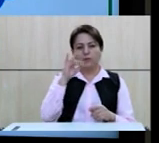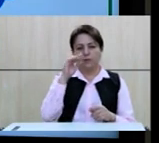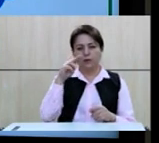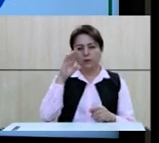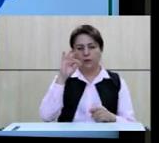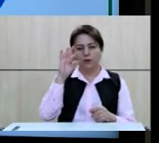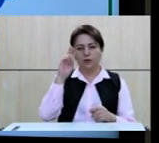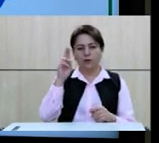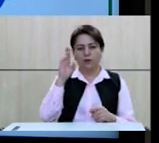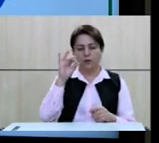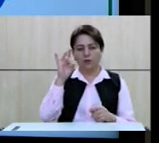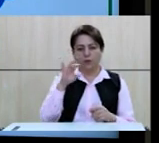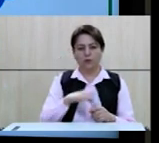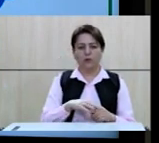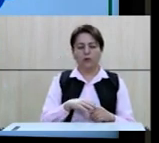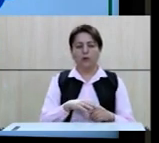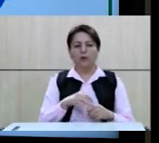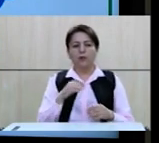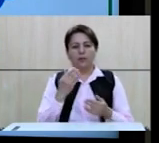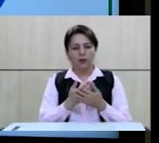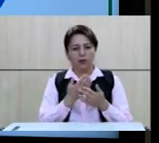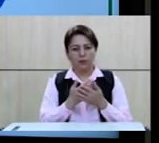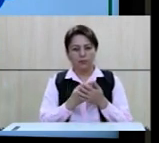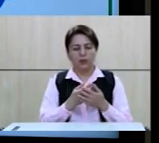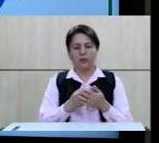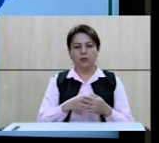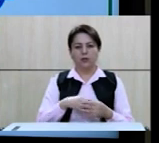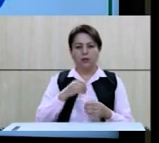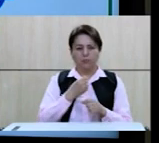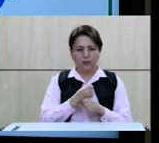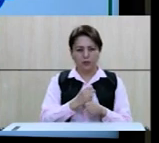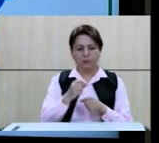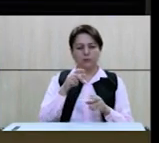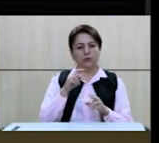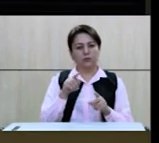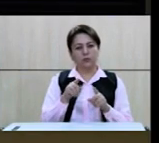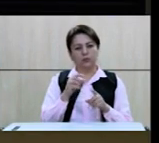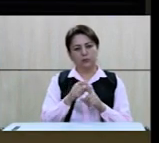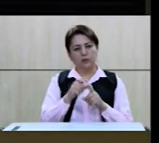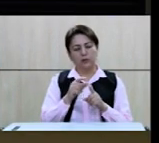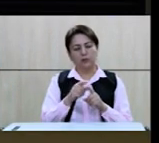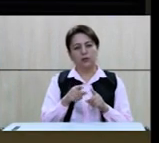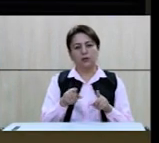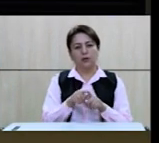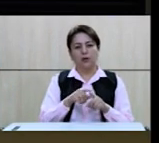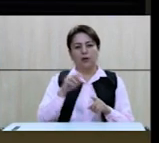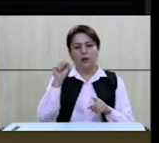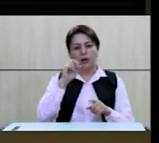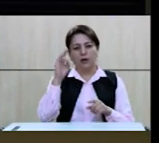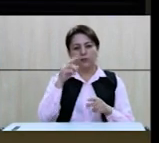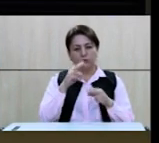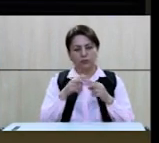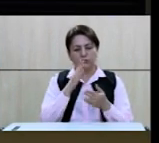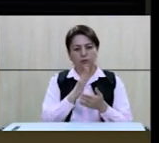qo'shimcha. Taxminan, majburan so'zlaridachi? Barakalla, unda an qo'shimchasi